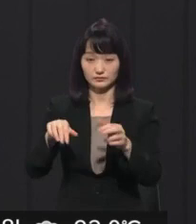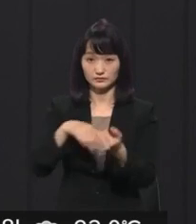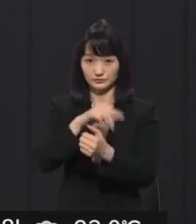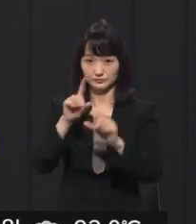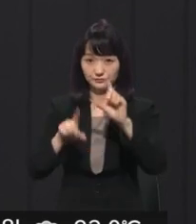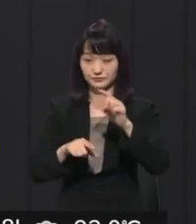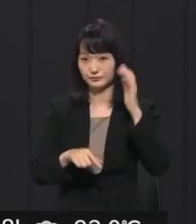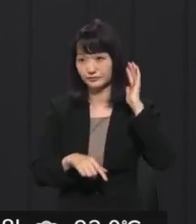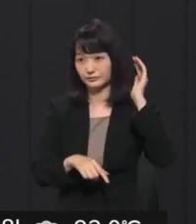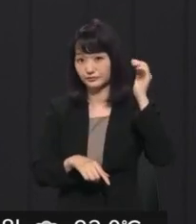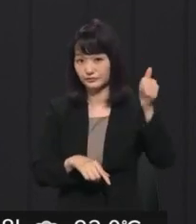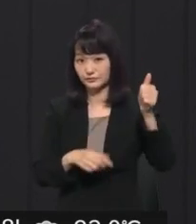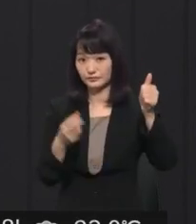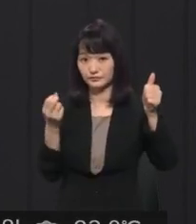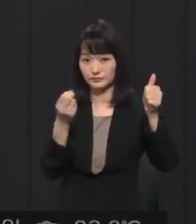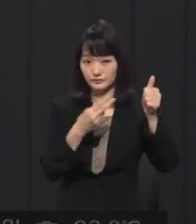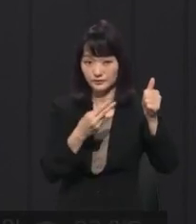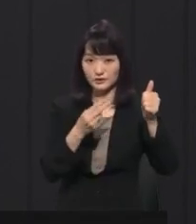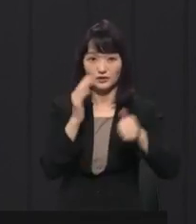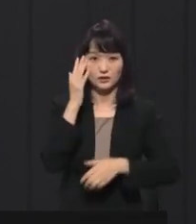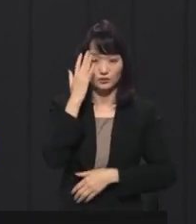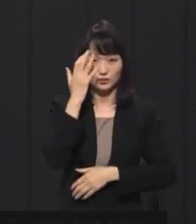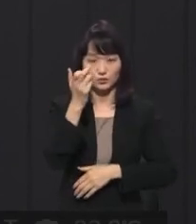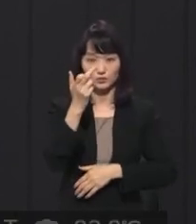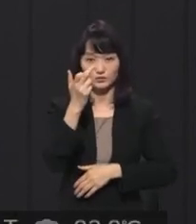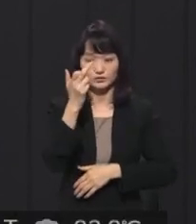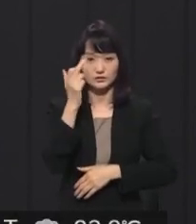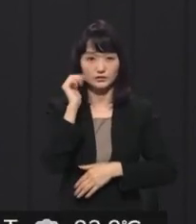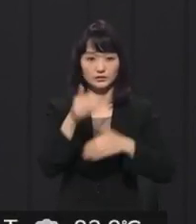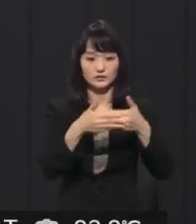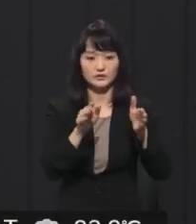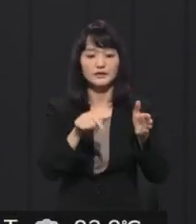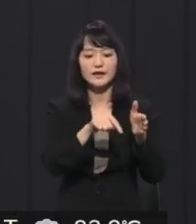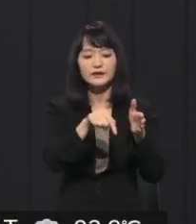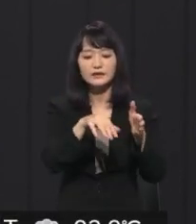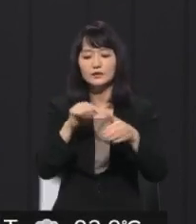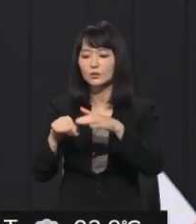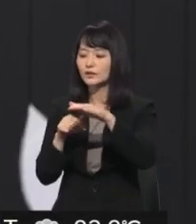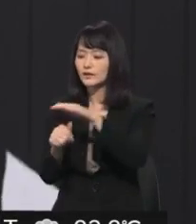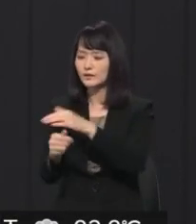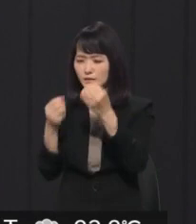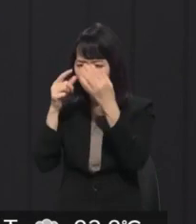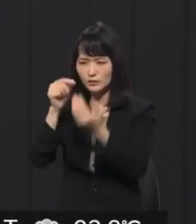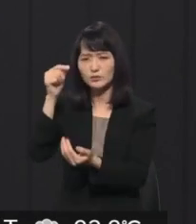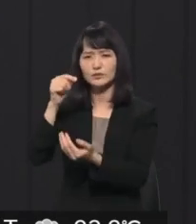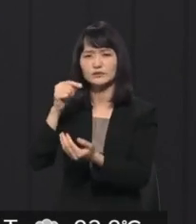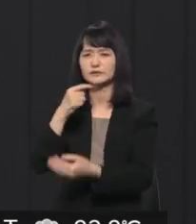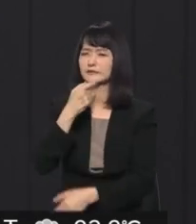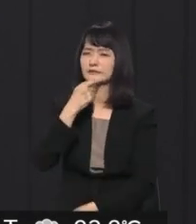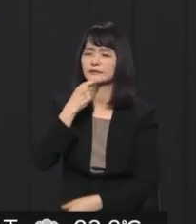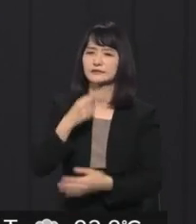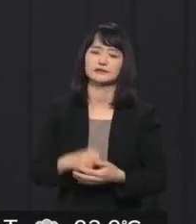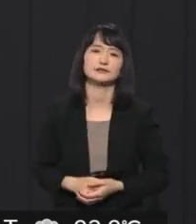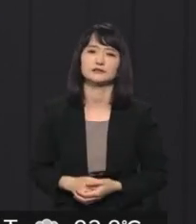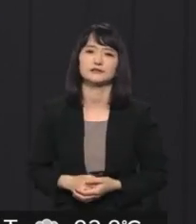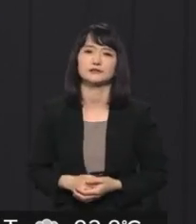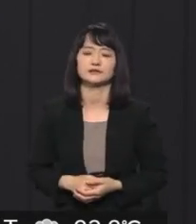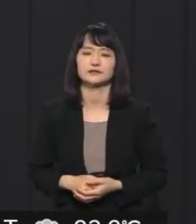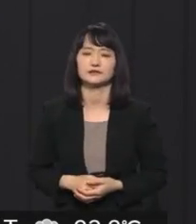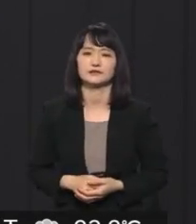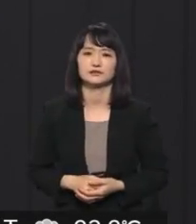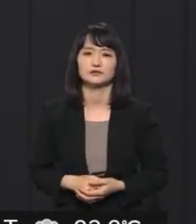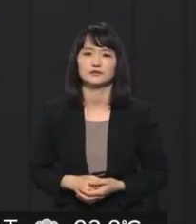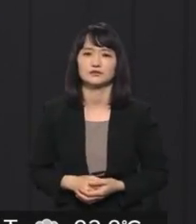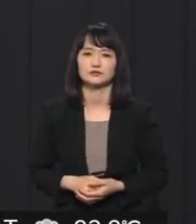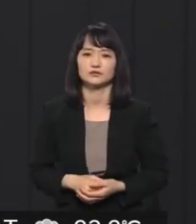대통령 매질 용산에서 도 원내대표를 새로 뽑는 것은 피하고 싶을 거예요 그러면 또 침윤 후보님 어반 u 내지는 b 윤후 보니 에서